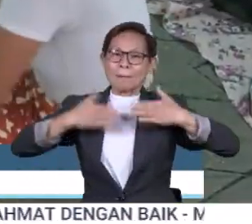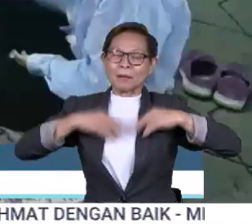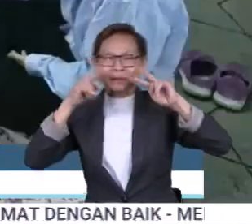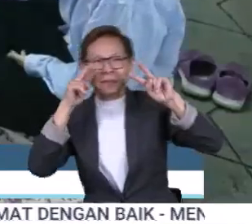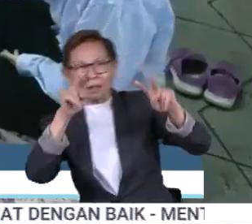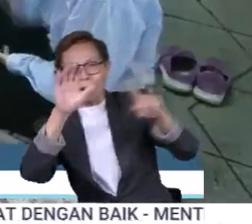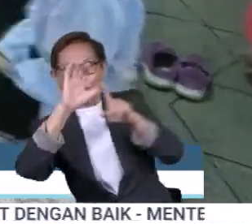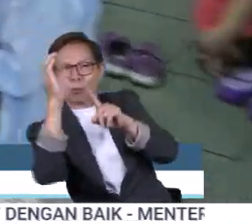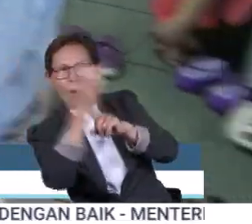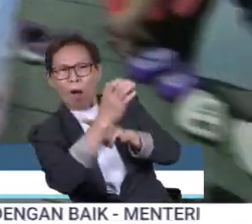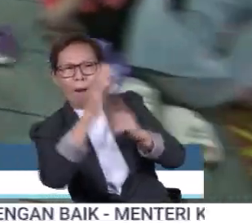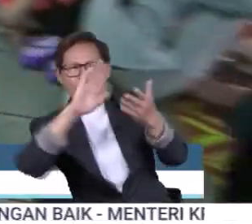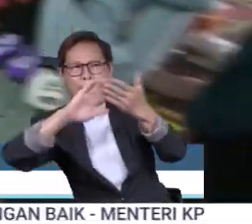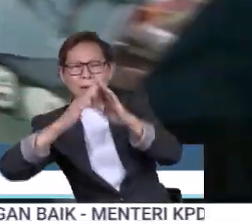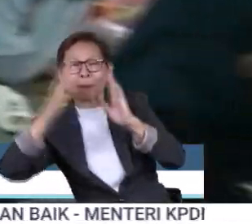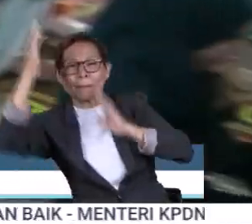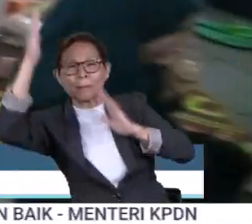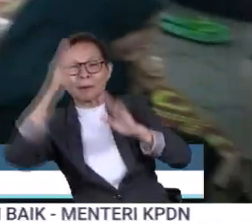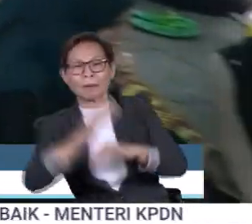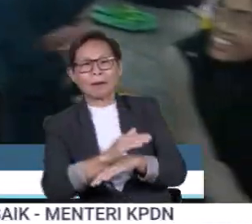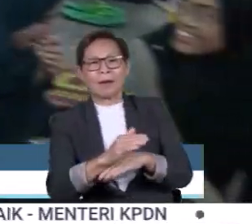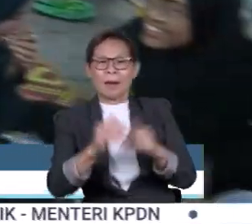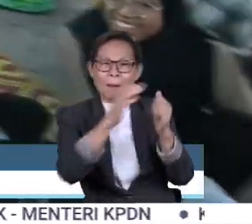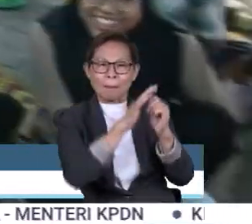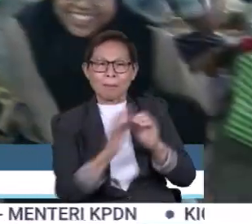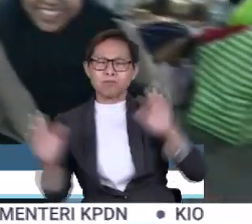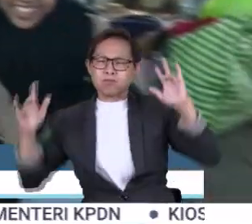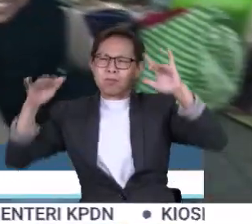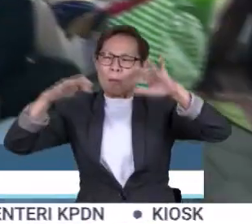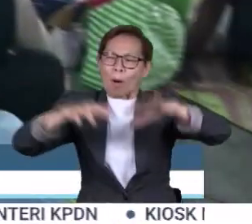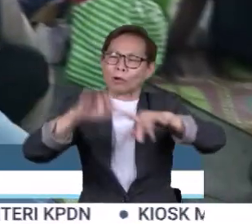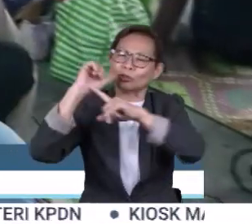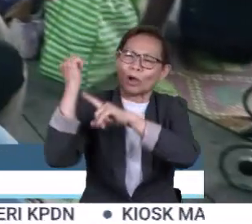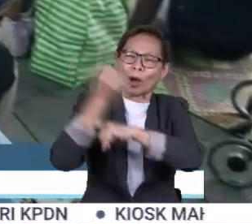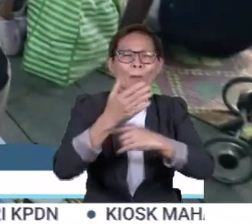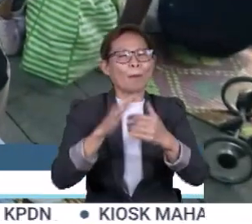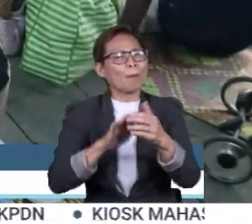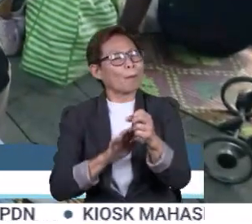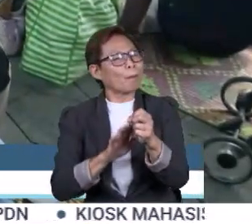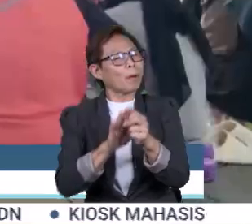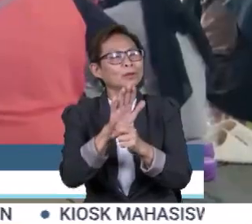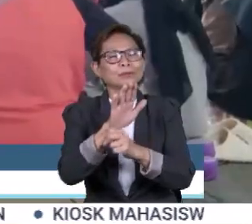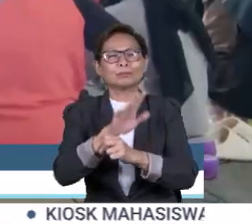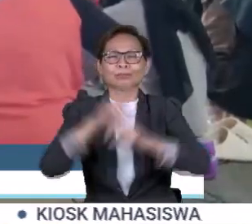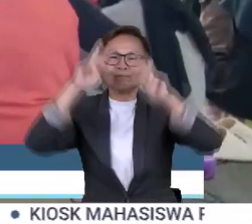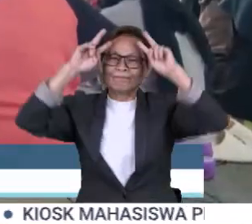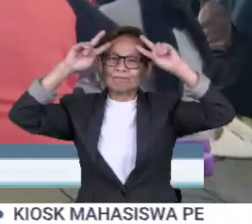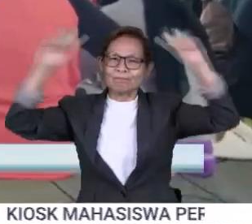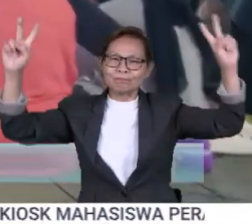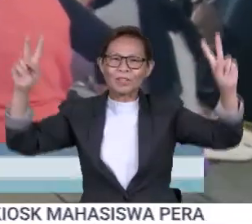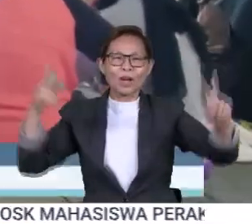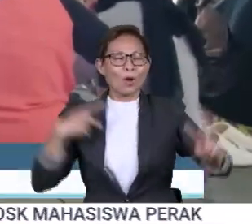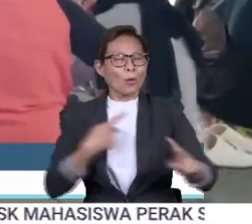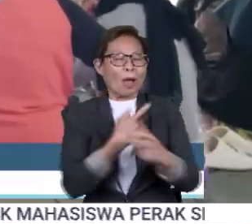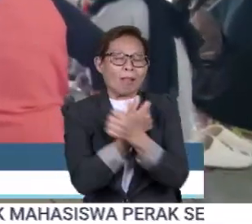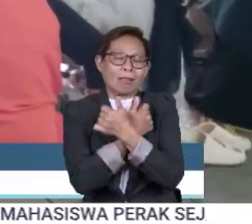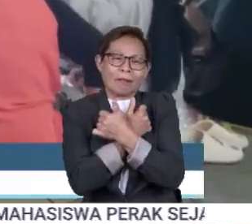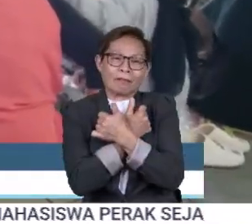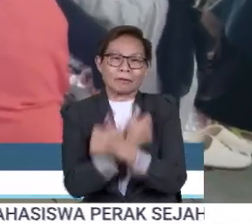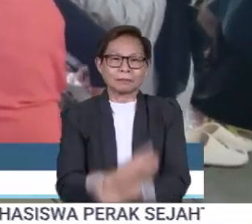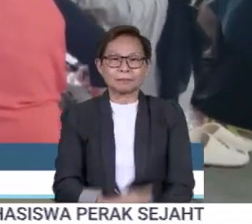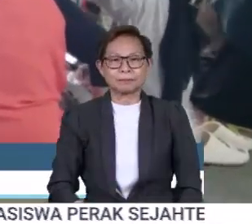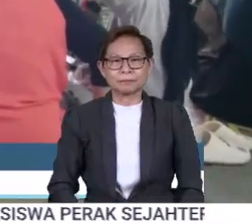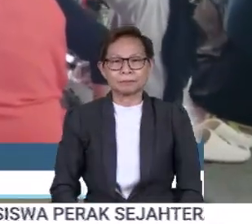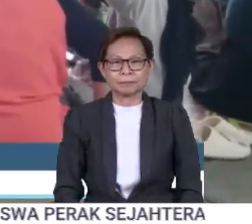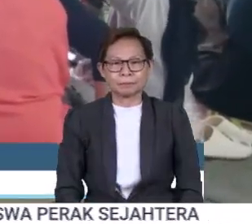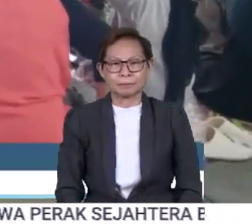budaya masyarakat Malaysia iftar beramai-ramai dalam suasana penuh harmoni. We really love it. So in the